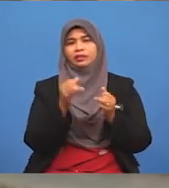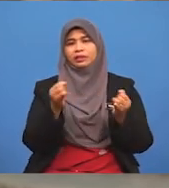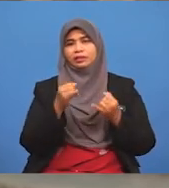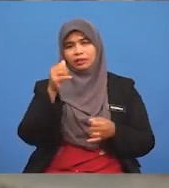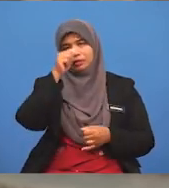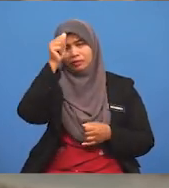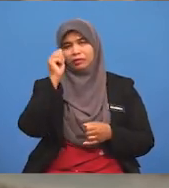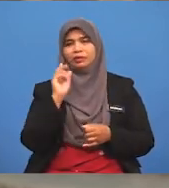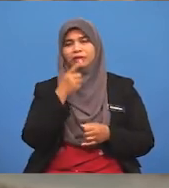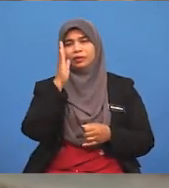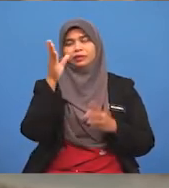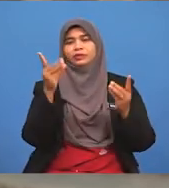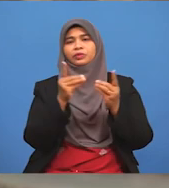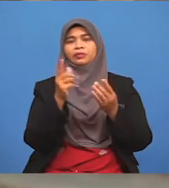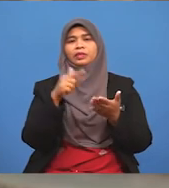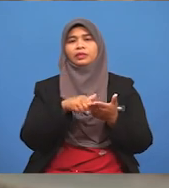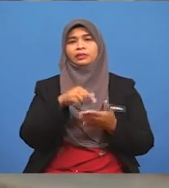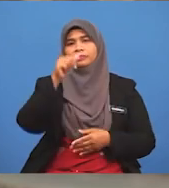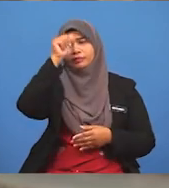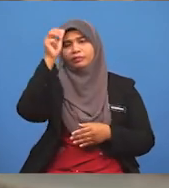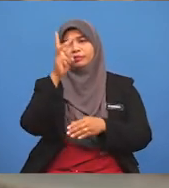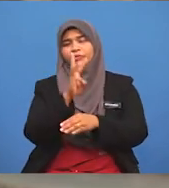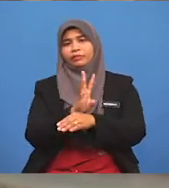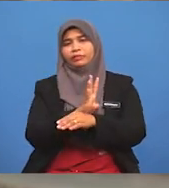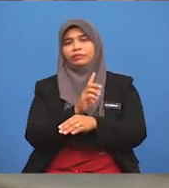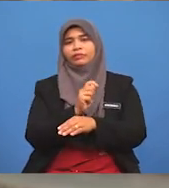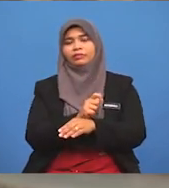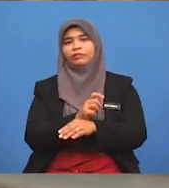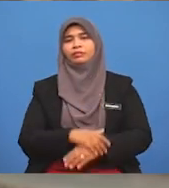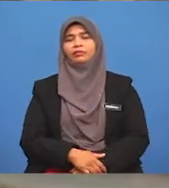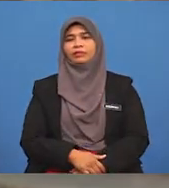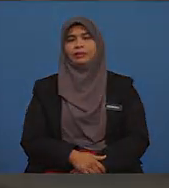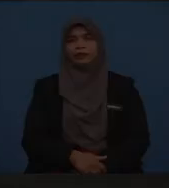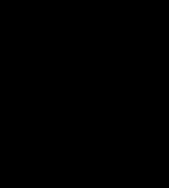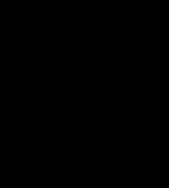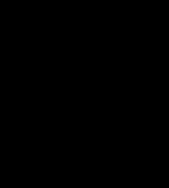Wassalamualaikum warahmatullahi wabarakatuh. Sekian, terima kasih.